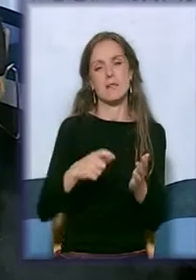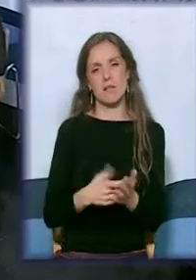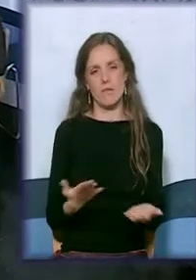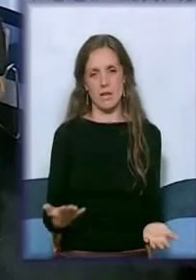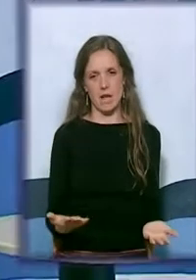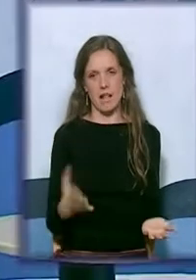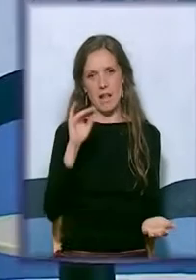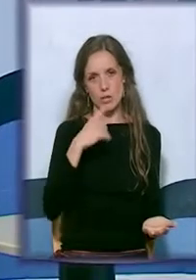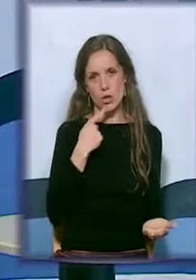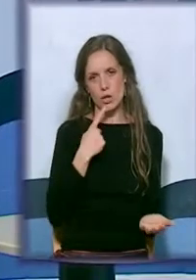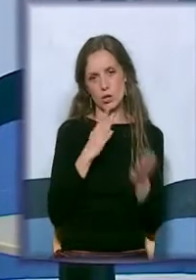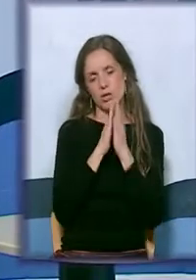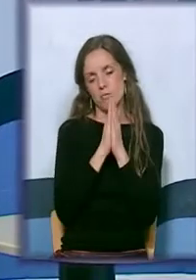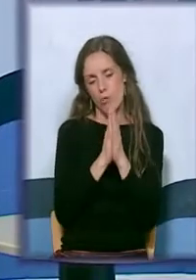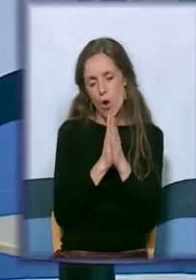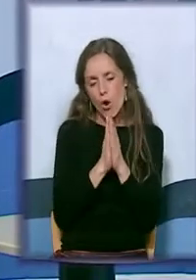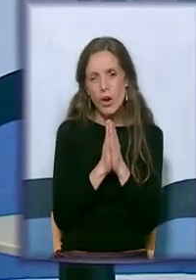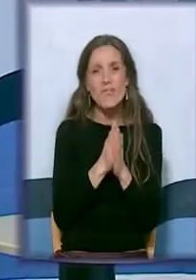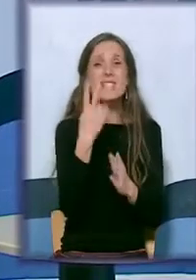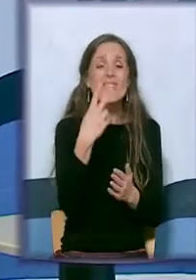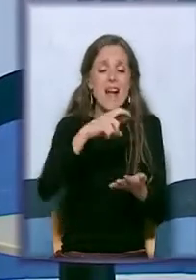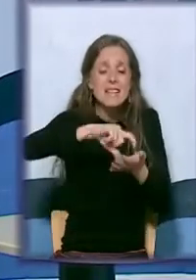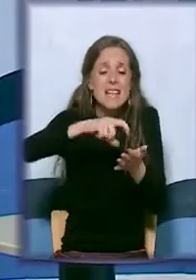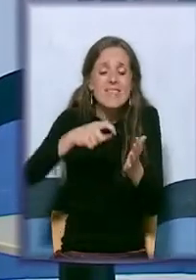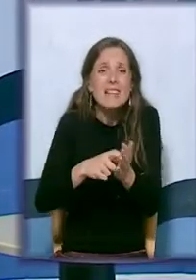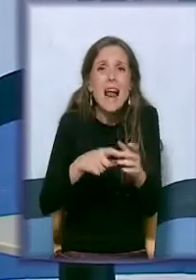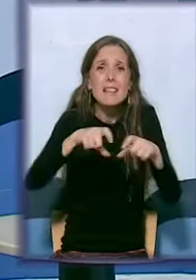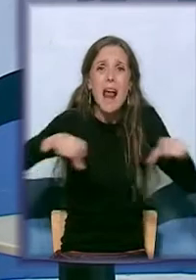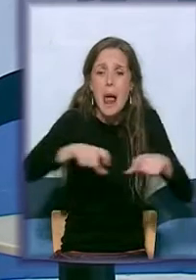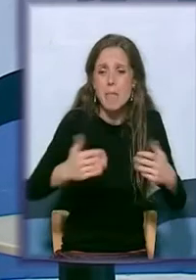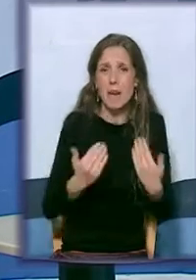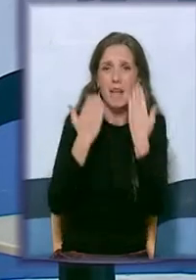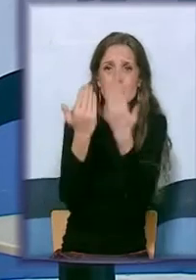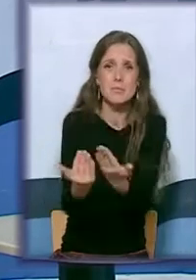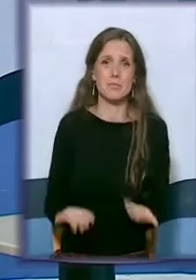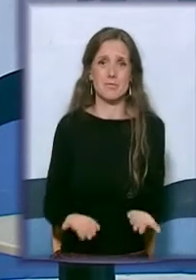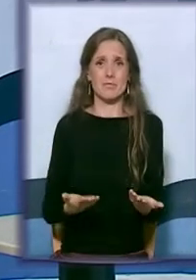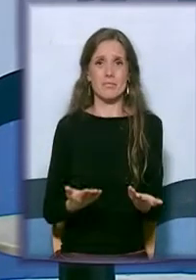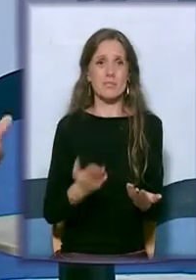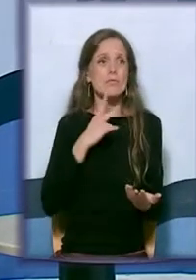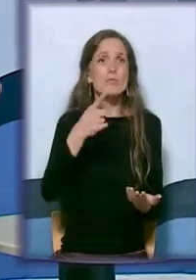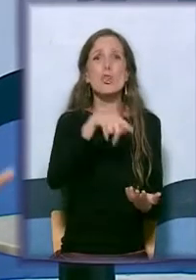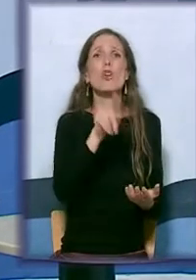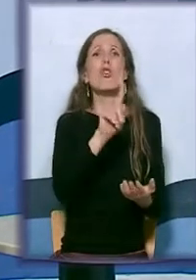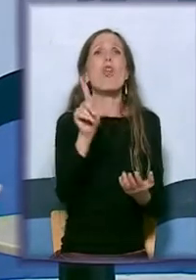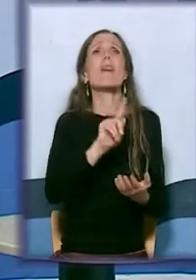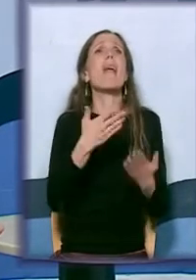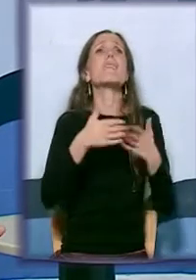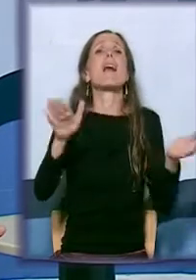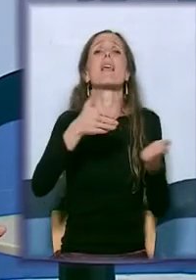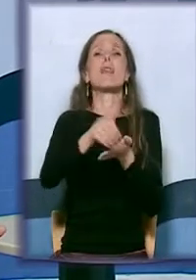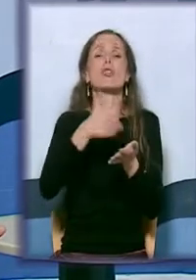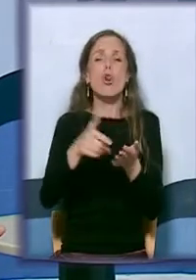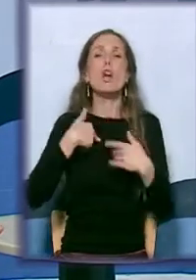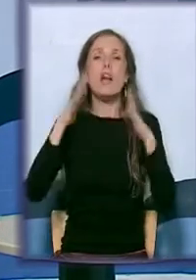vas, 20 kvadrata laminata. 20 kvadrata laminata nije neki veliki izdatak. Verujem da